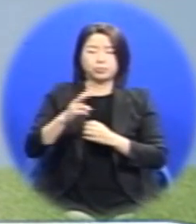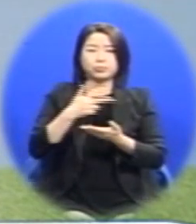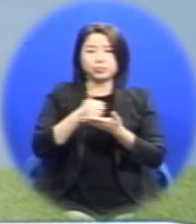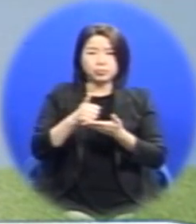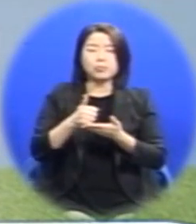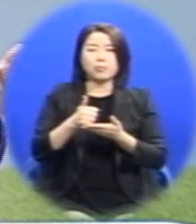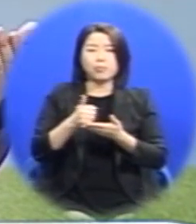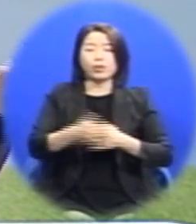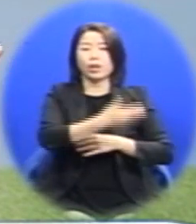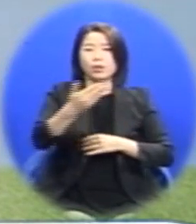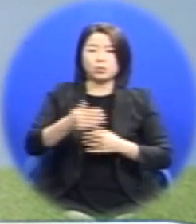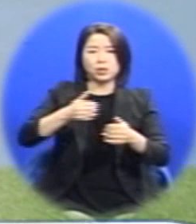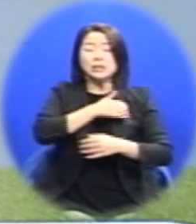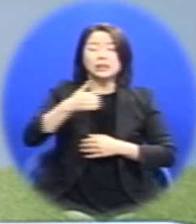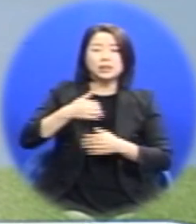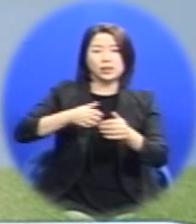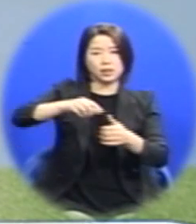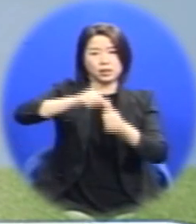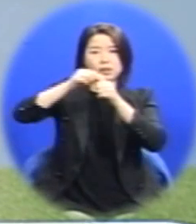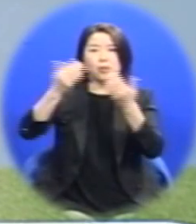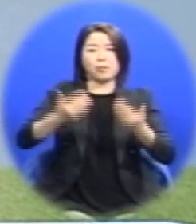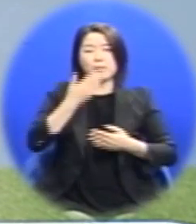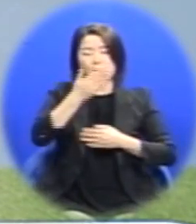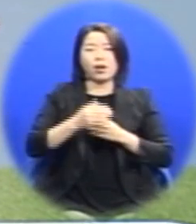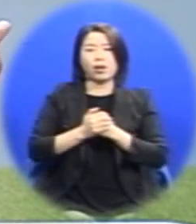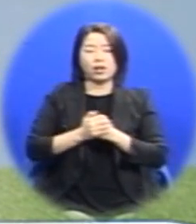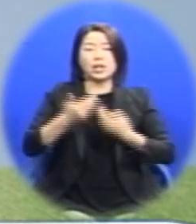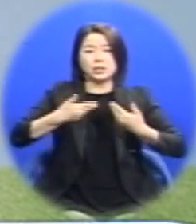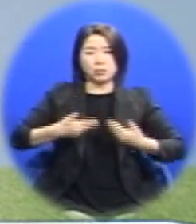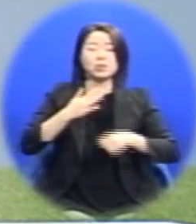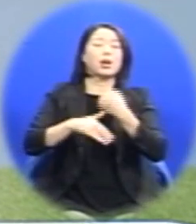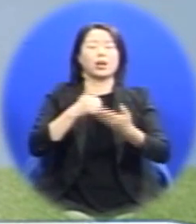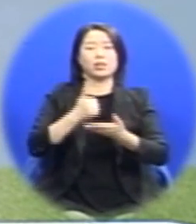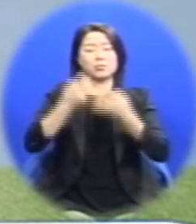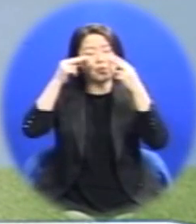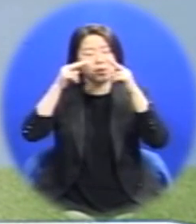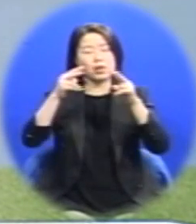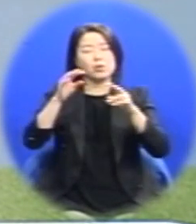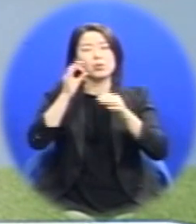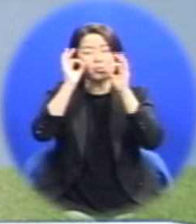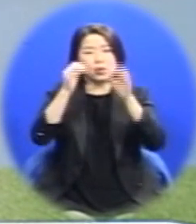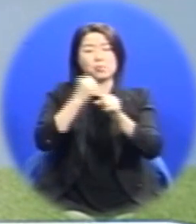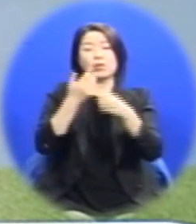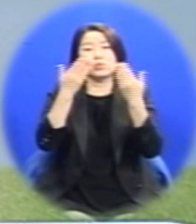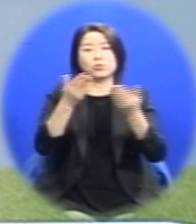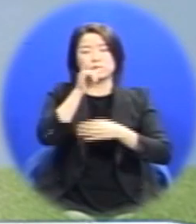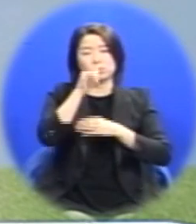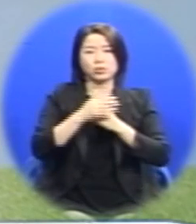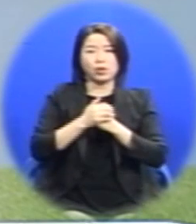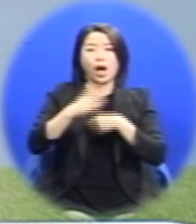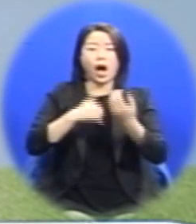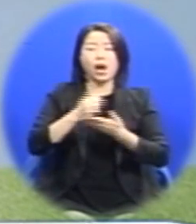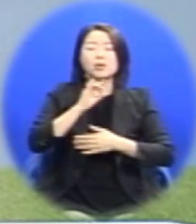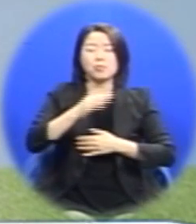주님, 여러분을 능히 건져내실 수 있어요. 잠잠히 하나님만 바라보게 해주실 수 있단 말입니다. 하나님만 기다릴